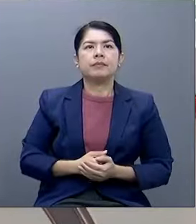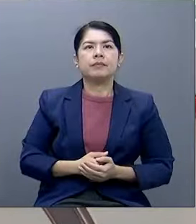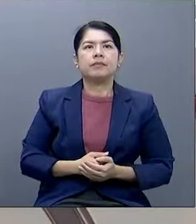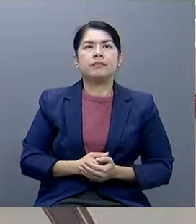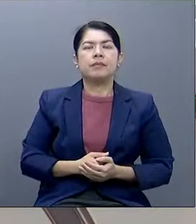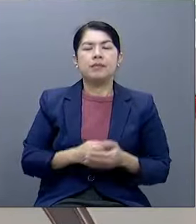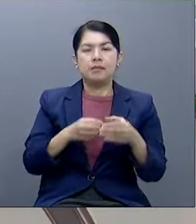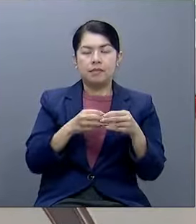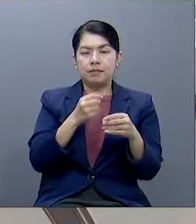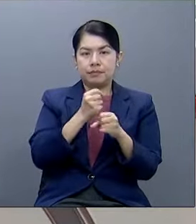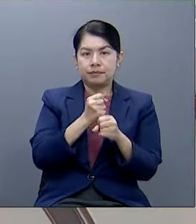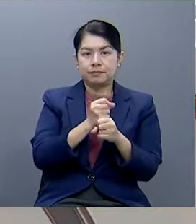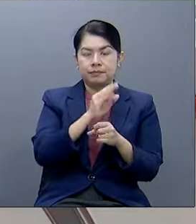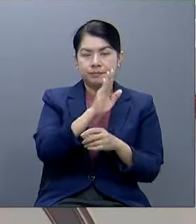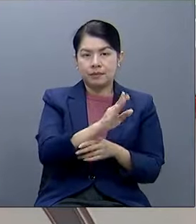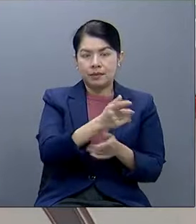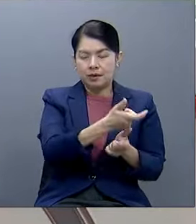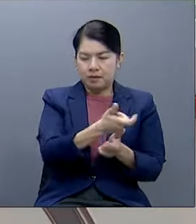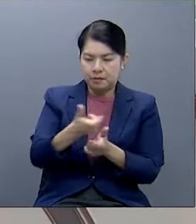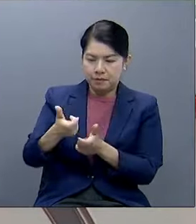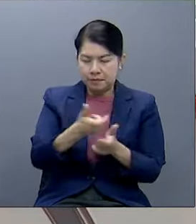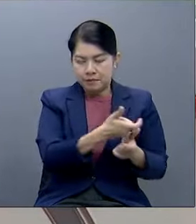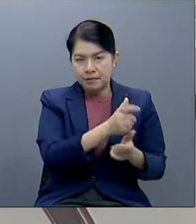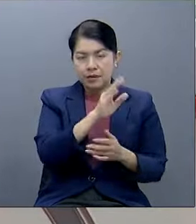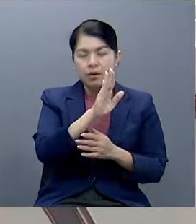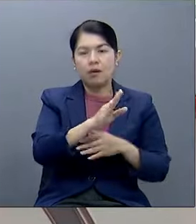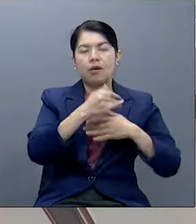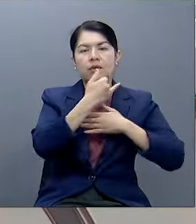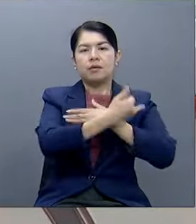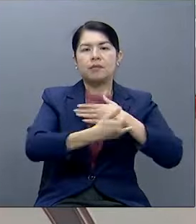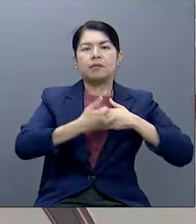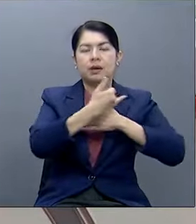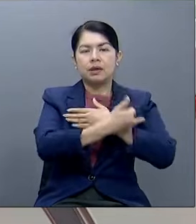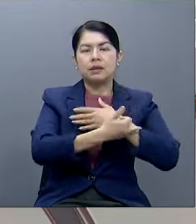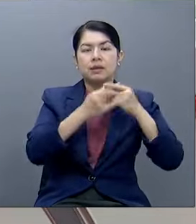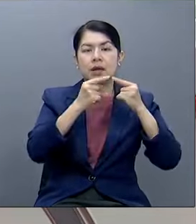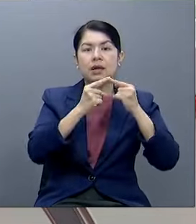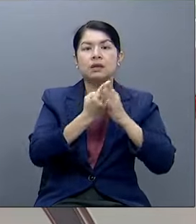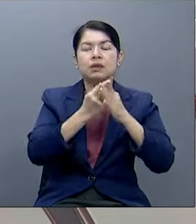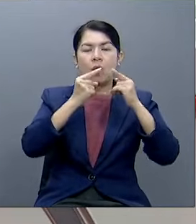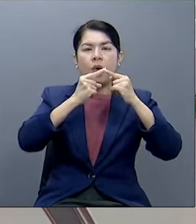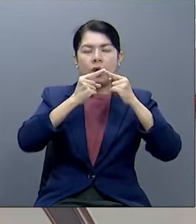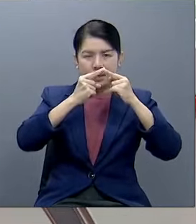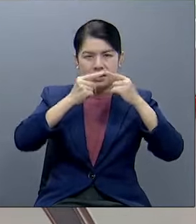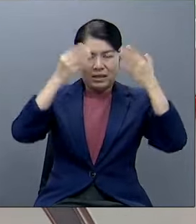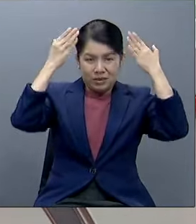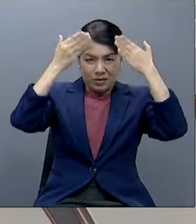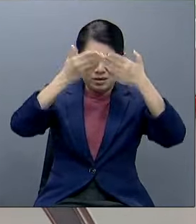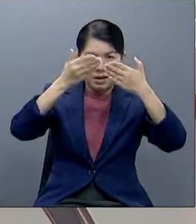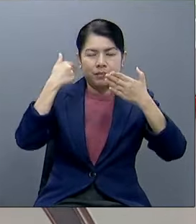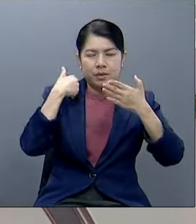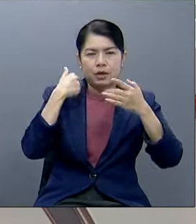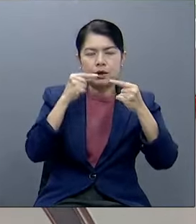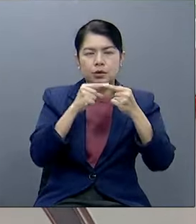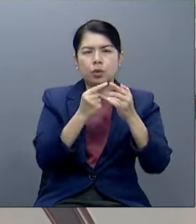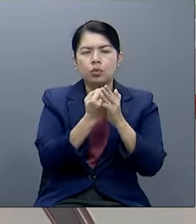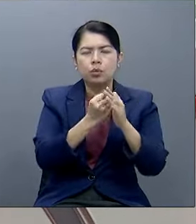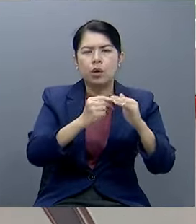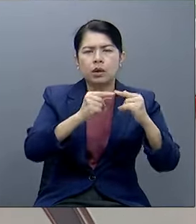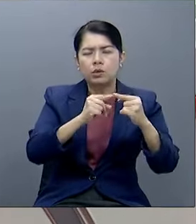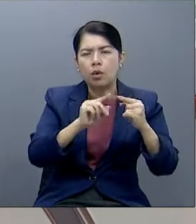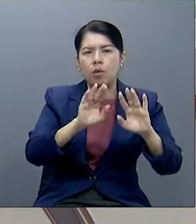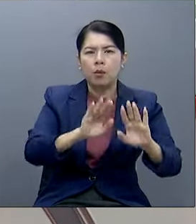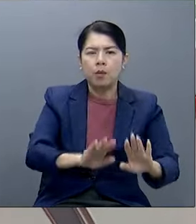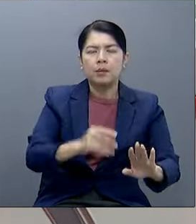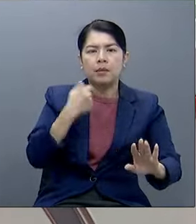จ้าหน้าที่ดับเพลิงในอินโดนีเซียควบคุมเพลิงในคลังเก็บอาวุธชันกรุงจาการ์ตาได้แล้วนะครับหลังจากที่เหตุเพลิงไหม้ครั้งใหญ่ทำ